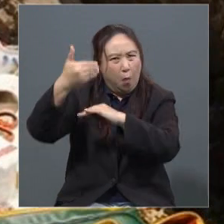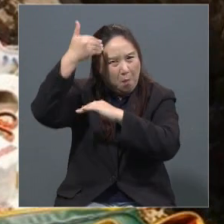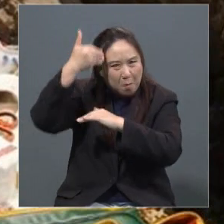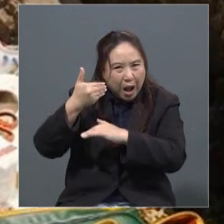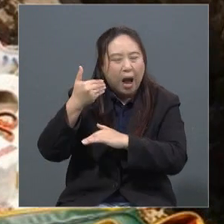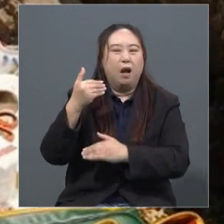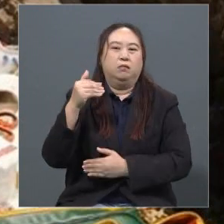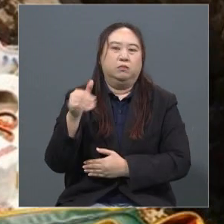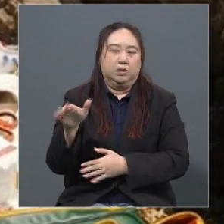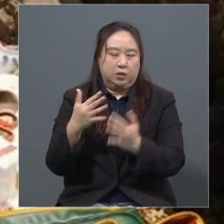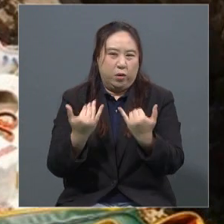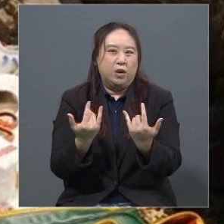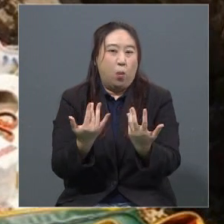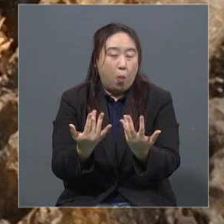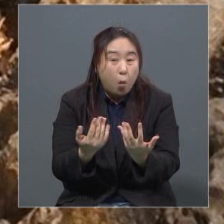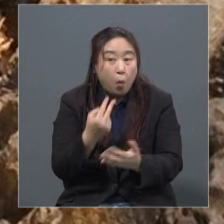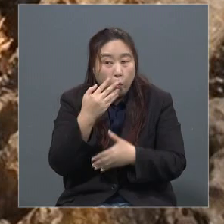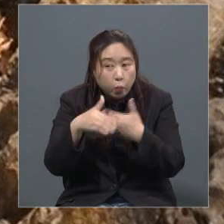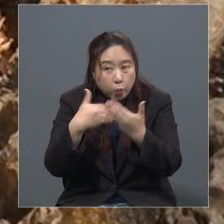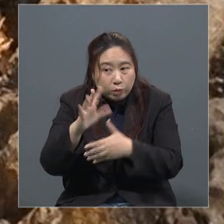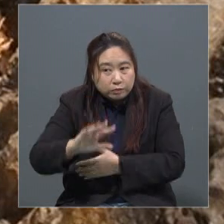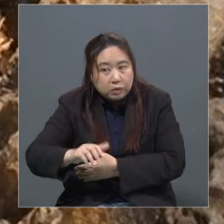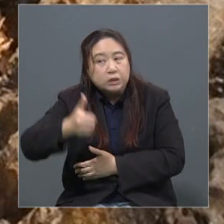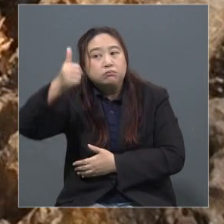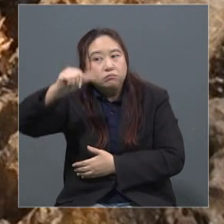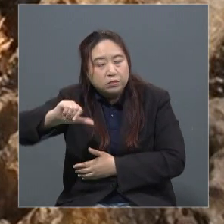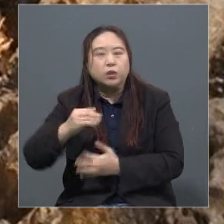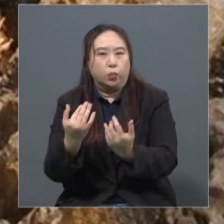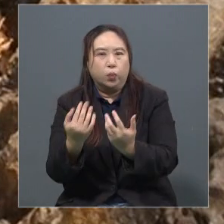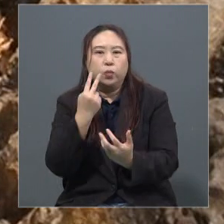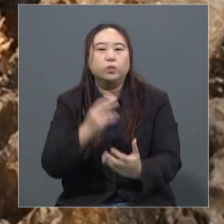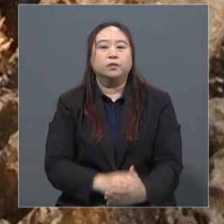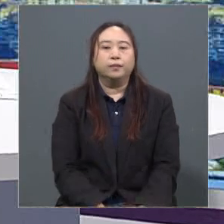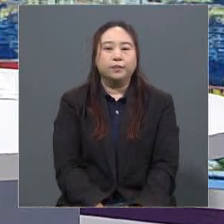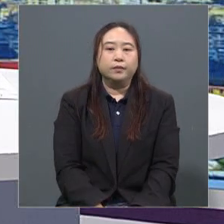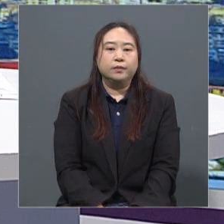นี้ก็อยู่ระหว่างรอติดตามความคืบหน้าของอาการอยู่นะคะดู